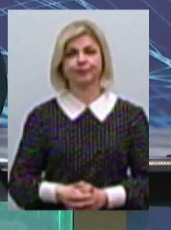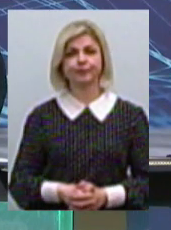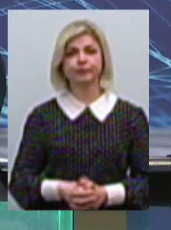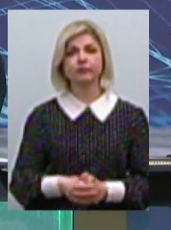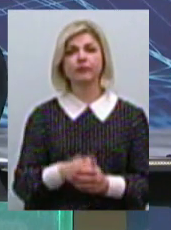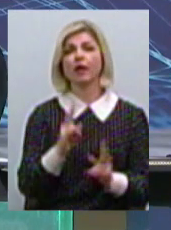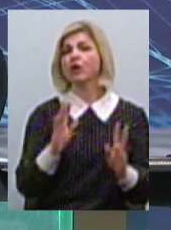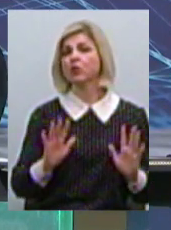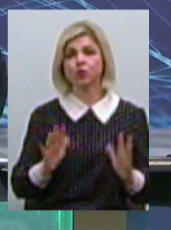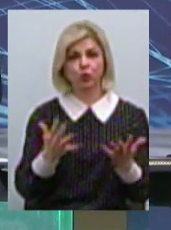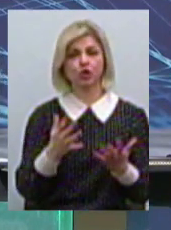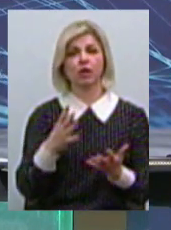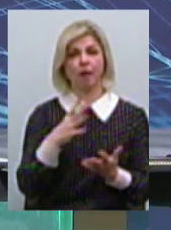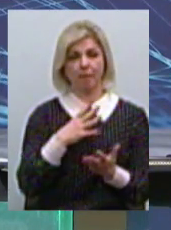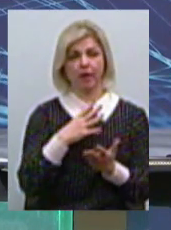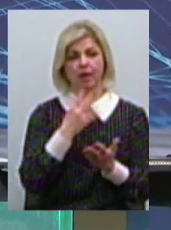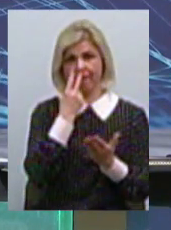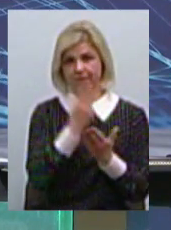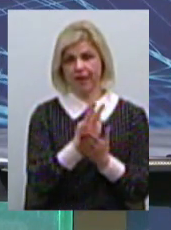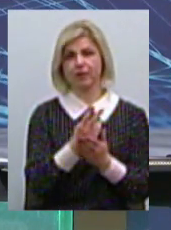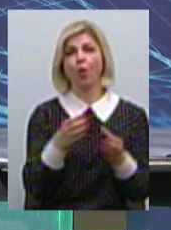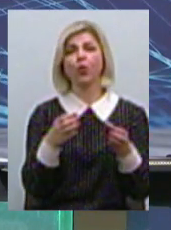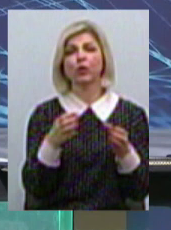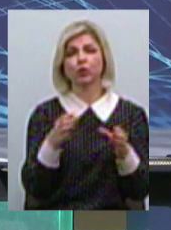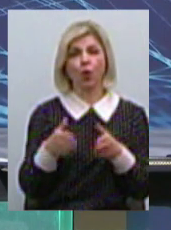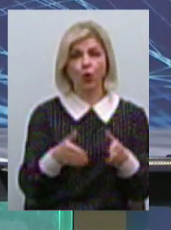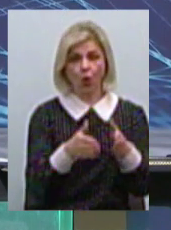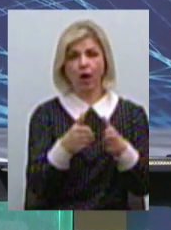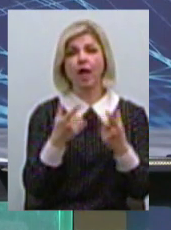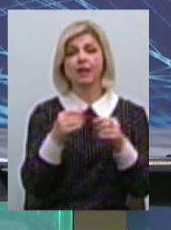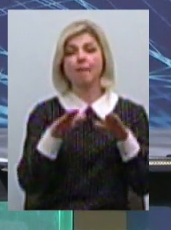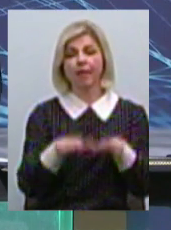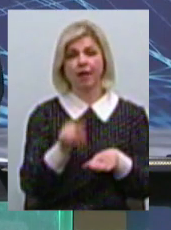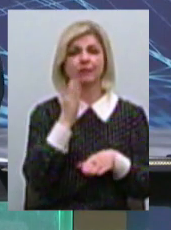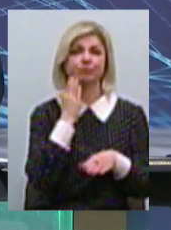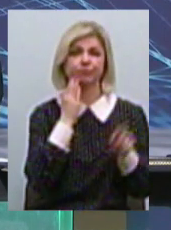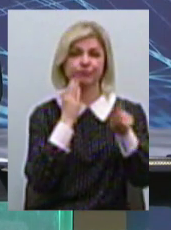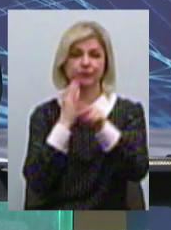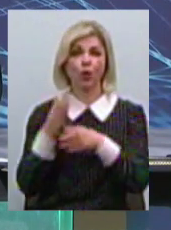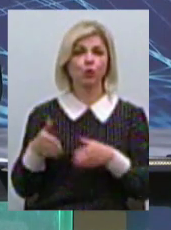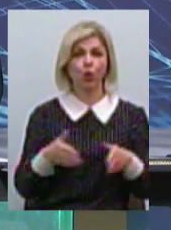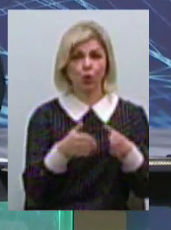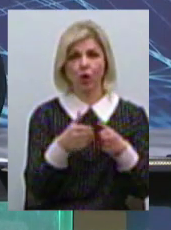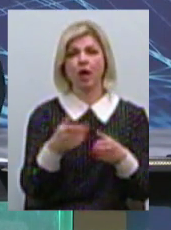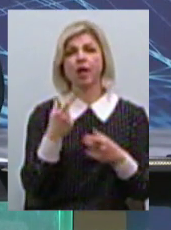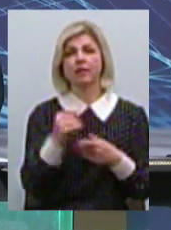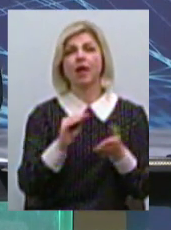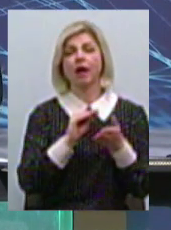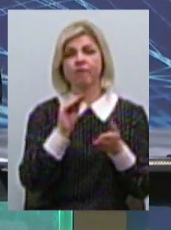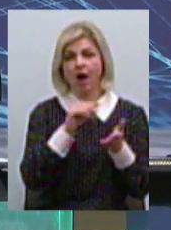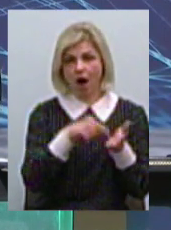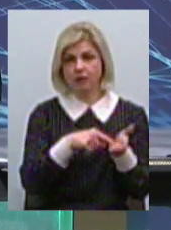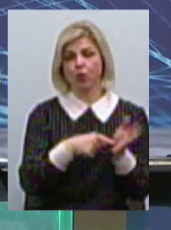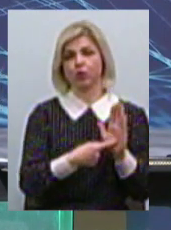не випадково були вибрані дані відрізки дороги, так як на цих відрізках дороги було вказано, що саме